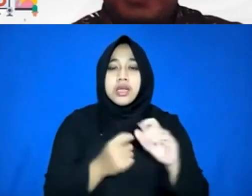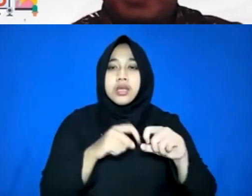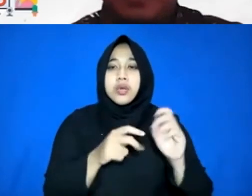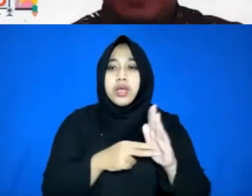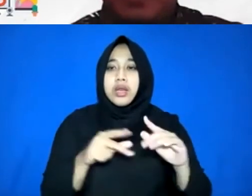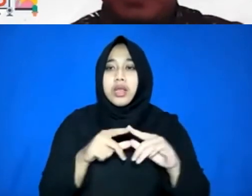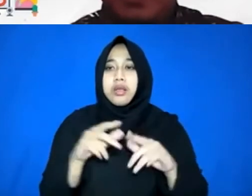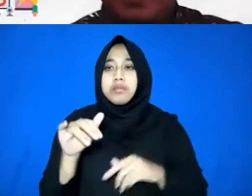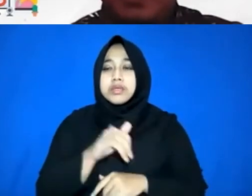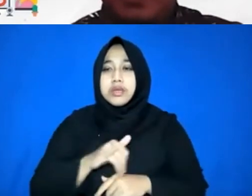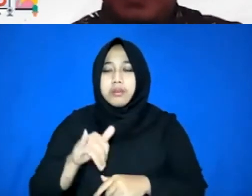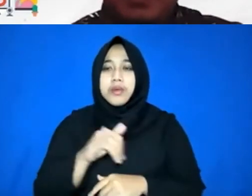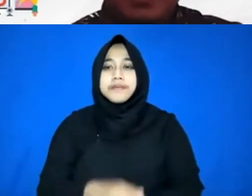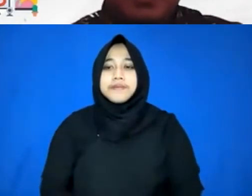bersama-sama.